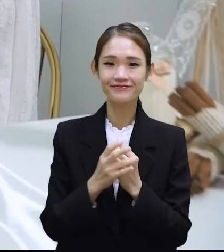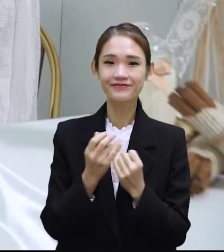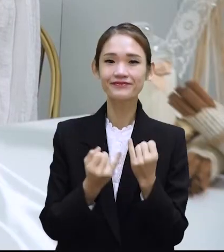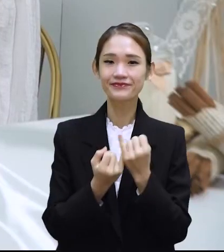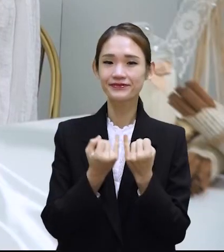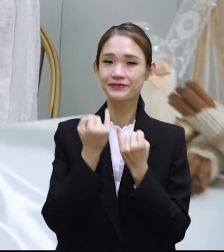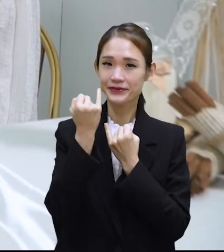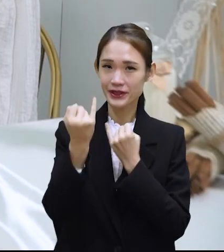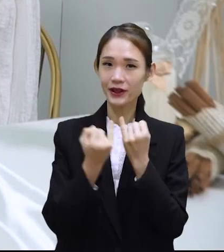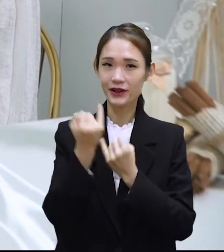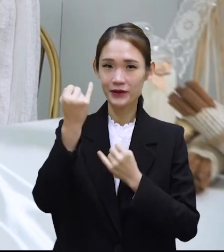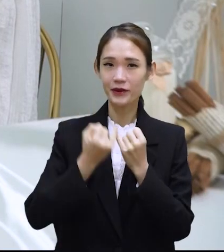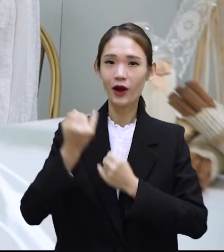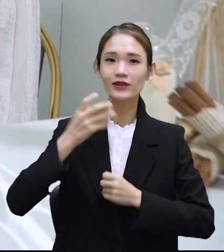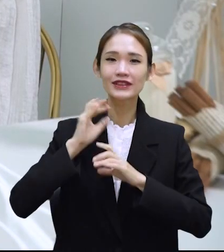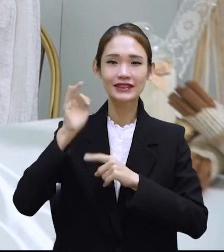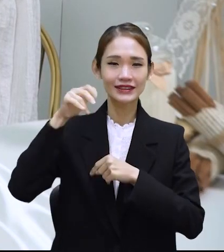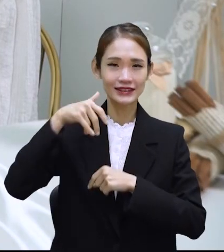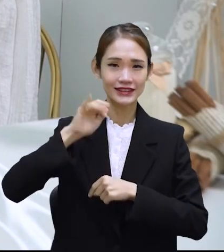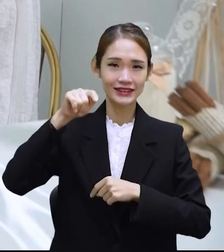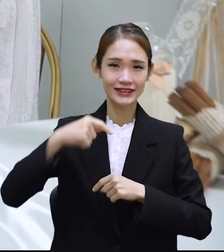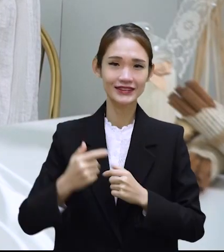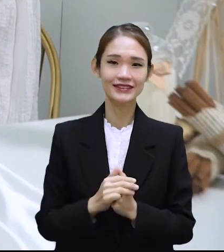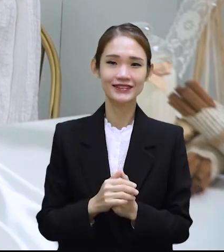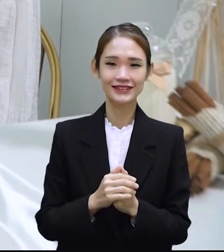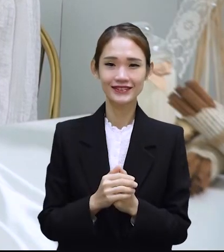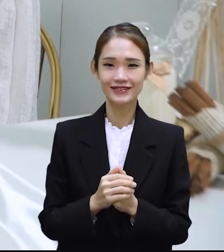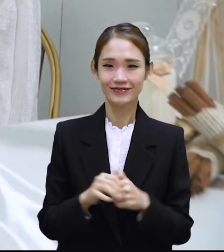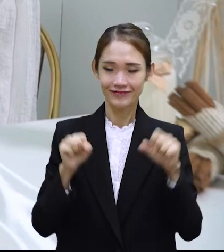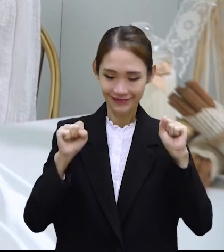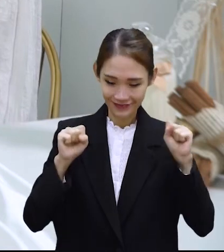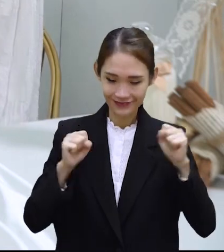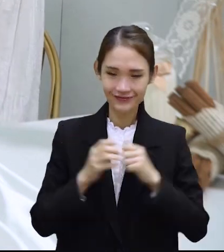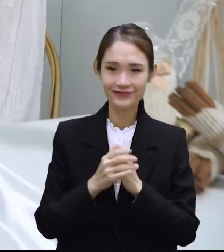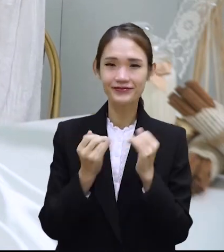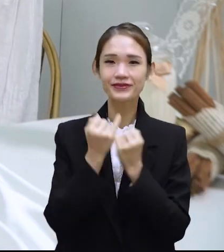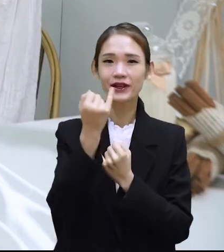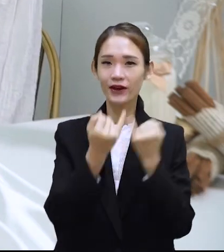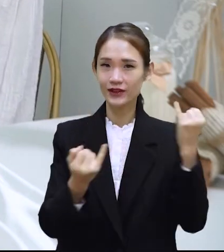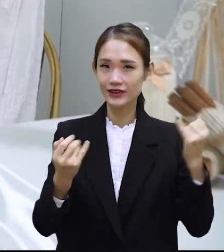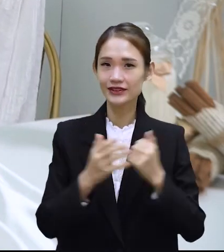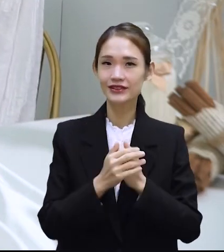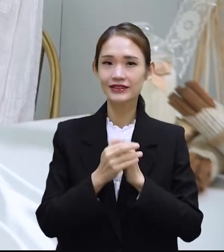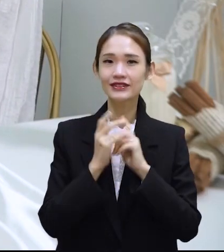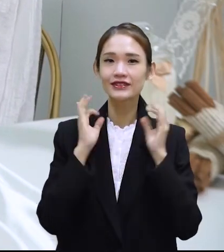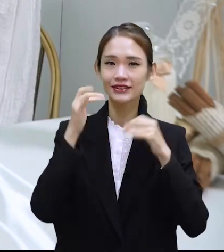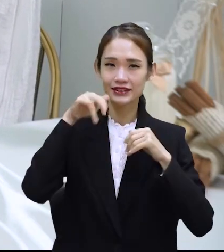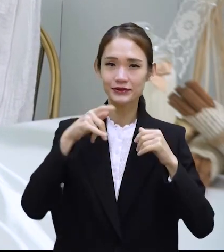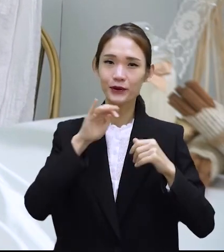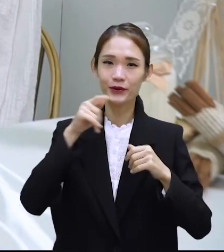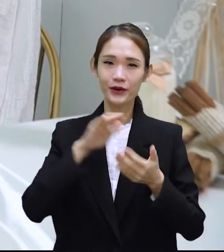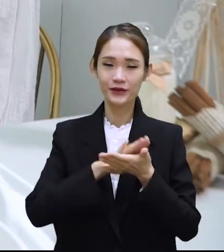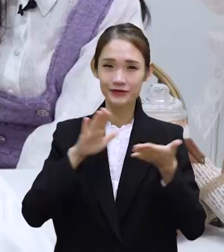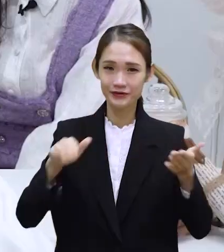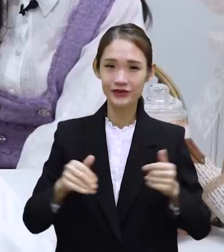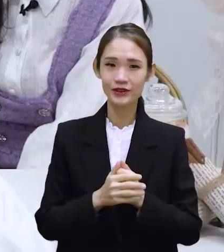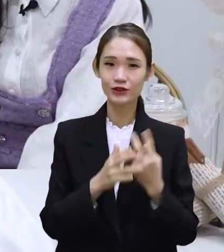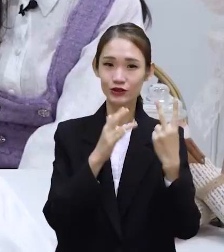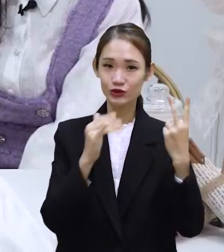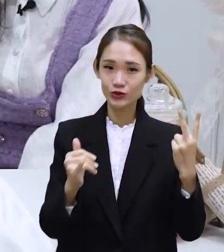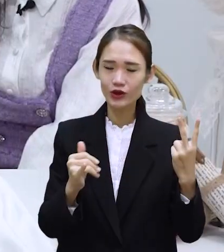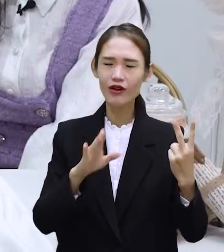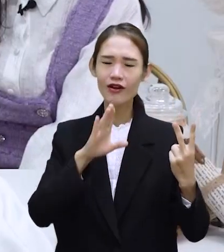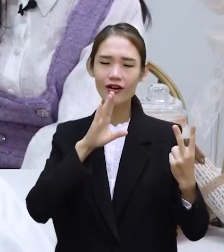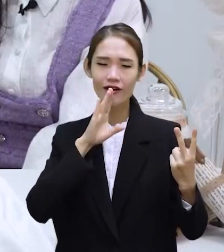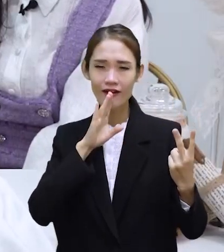해요 미녀 자매 언니 지원입니다 아 으 안녕하세요 비녀 3 의 동생 이성현 입니다 a